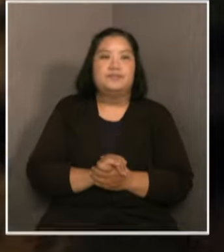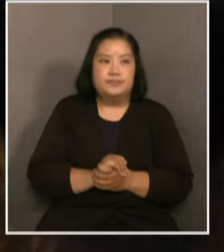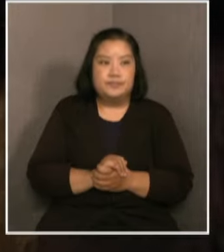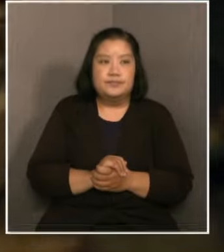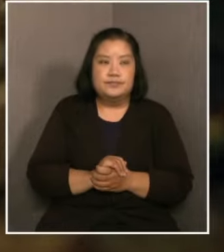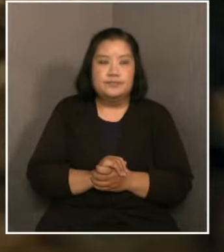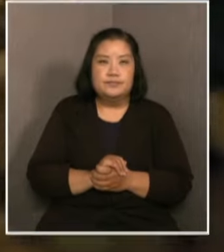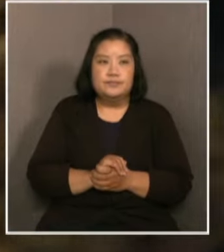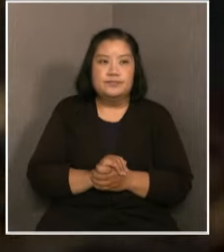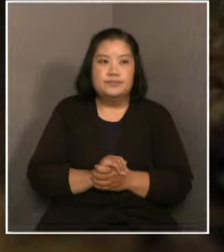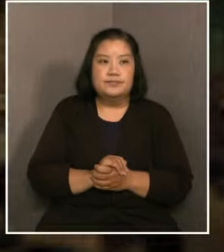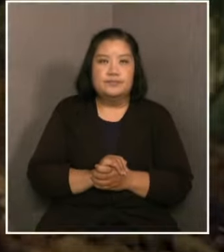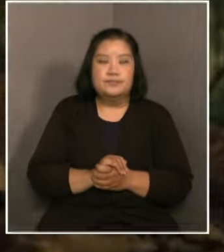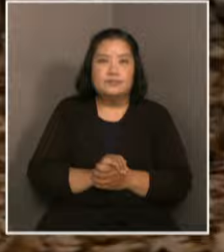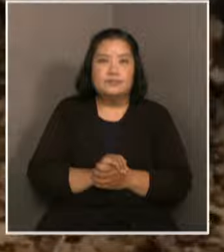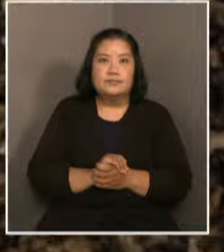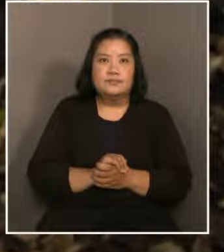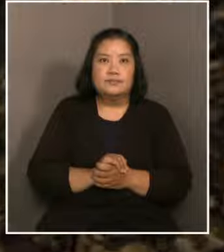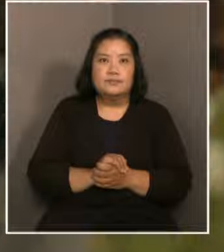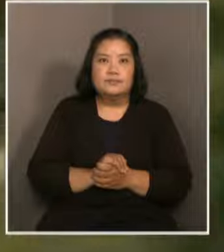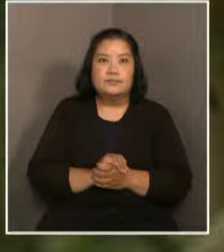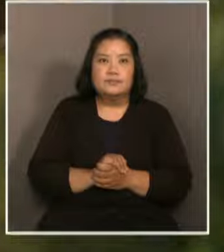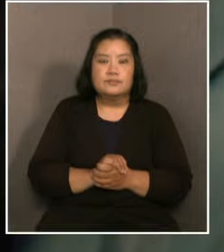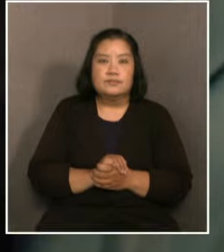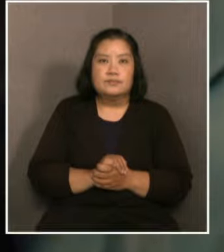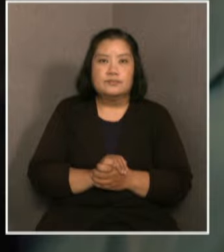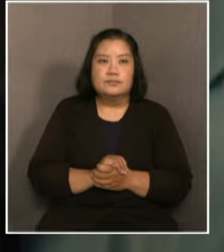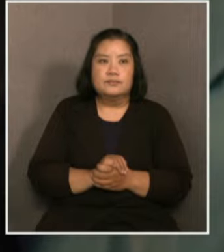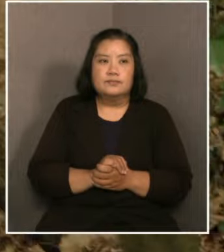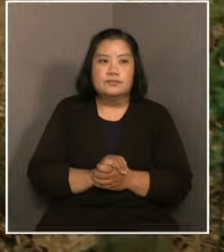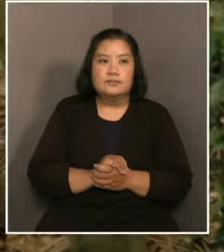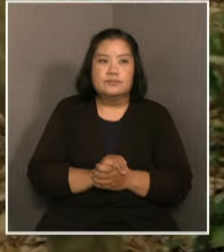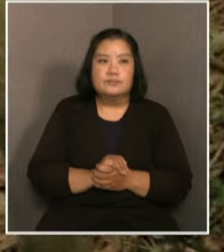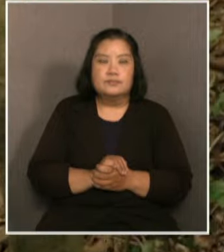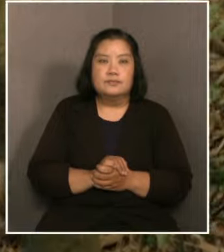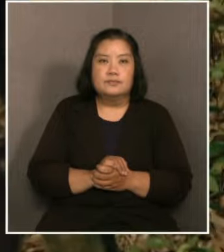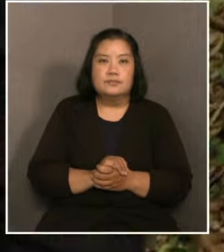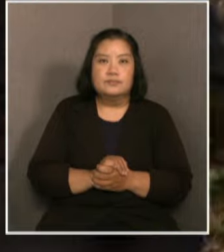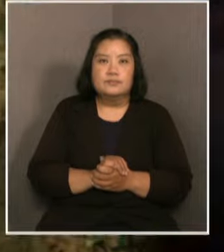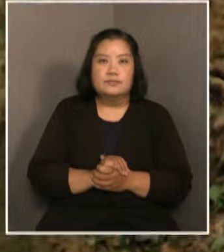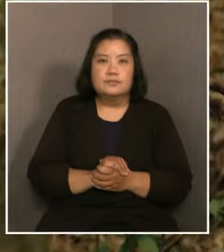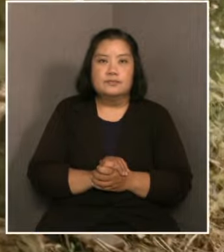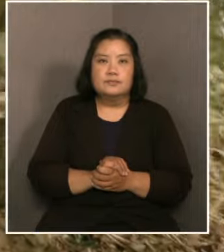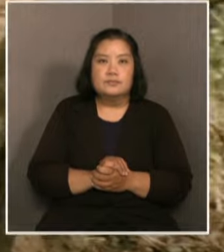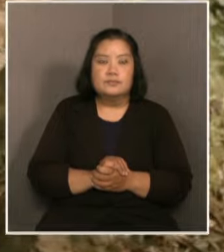บนี้ฉันไม่อยากให้ลินหายไปจากชีวิตแคทอีกแล้ว